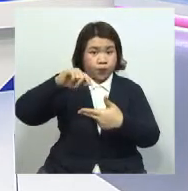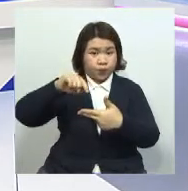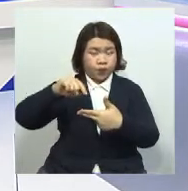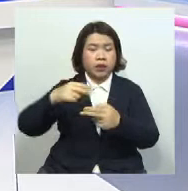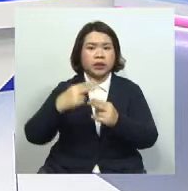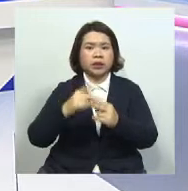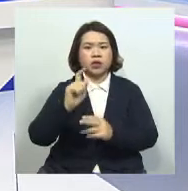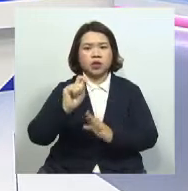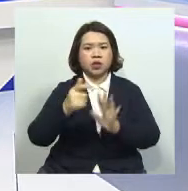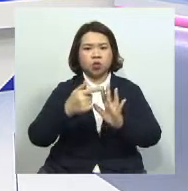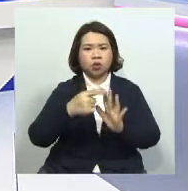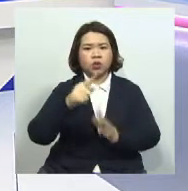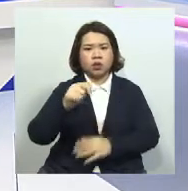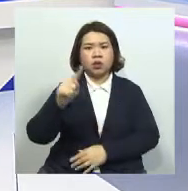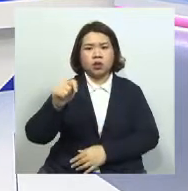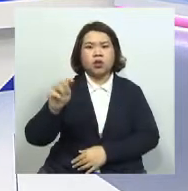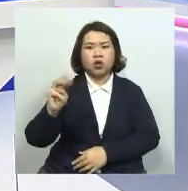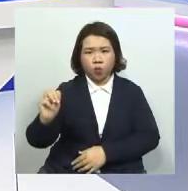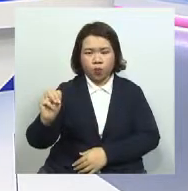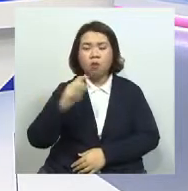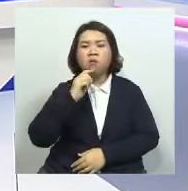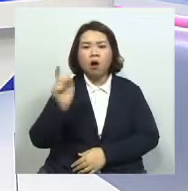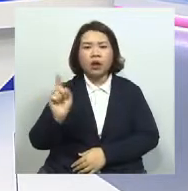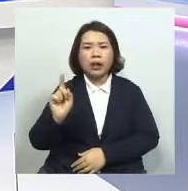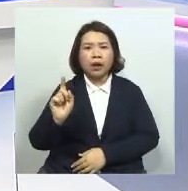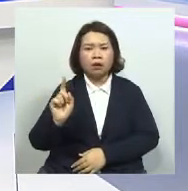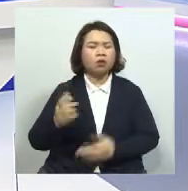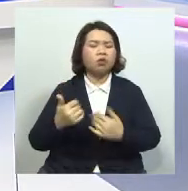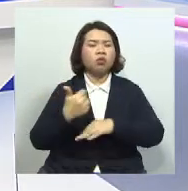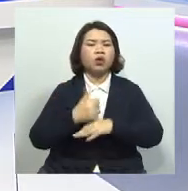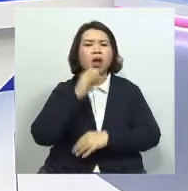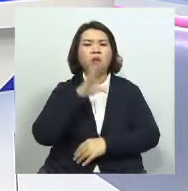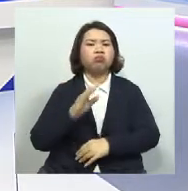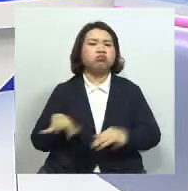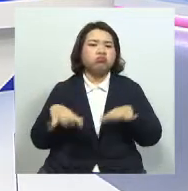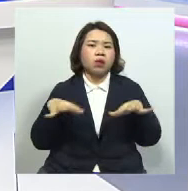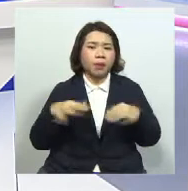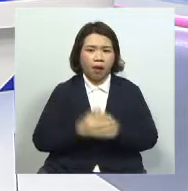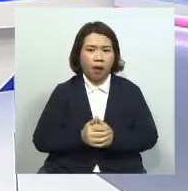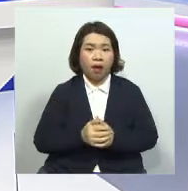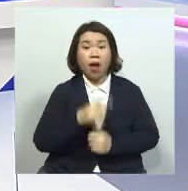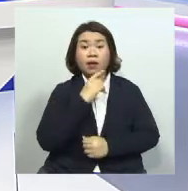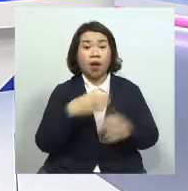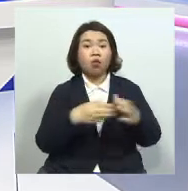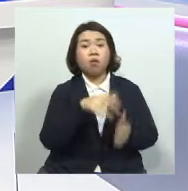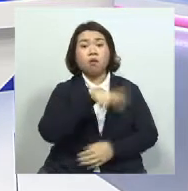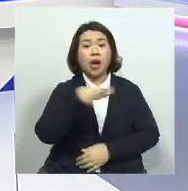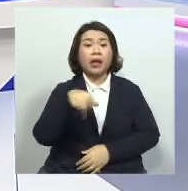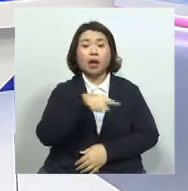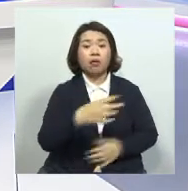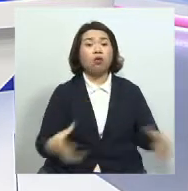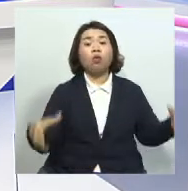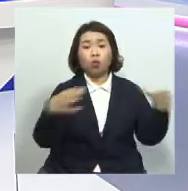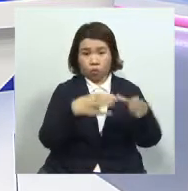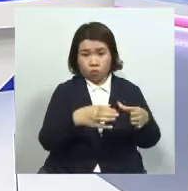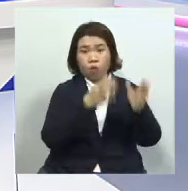ฐคุณอุตมะสาวนายนหัวหน้าพรรคเนี่ยท่านบอกเลยว่าตอนนี้ก็ไม่ได้กังวลใจนะถึงแม้ว่าพรรคเพื่อไทยเขาจะสามารถร